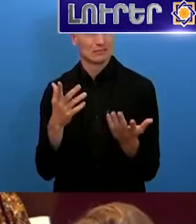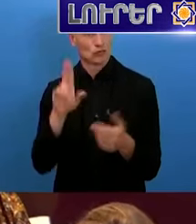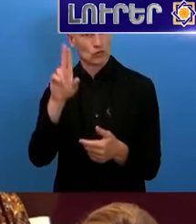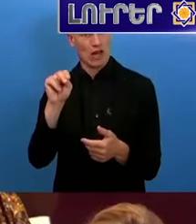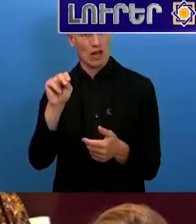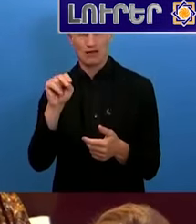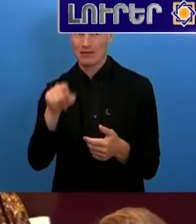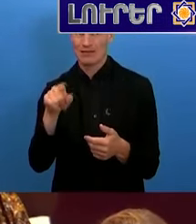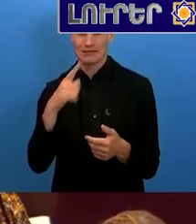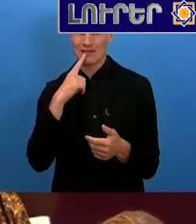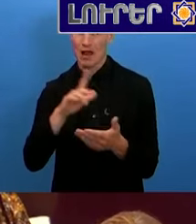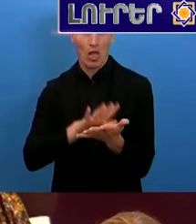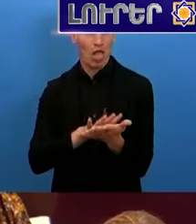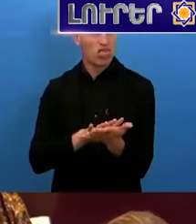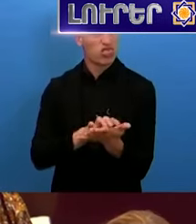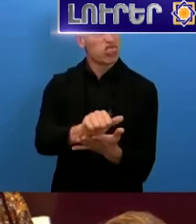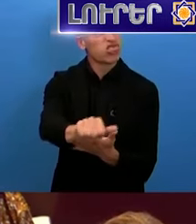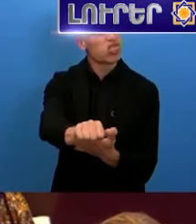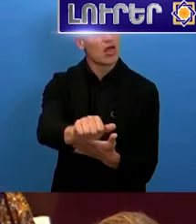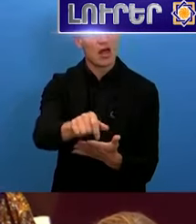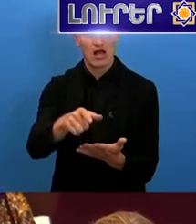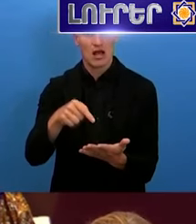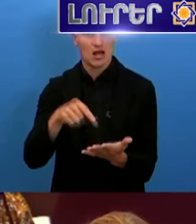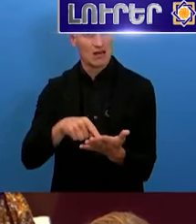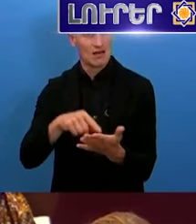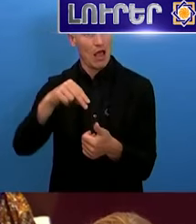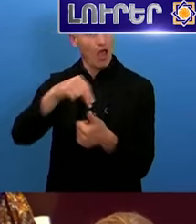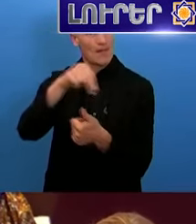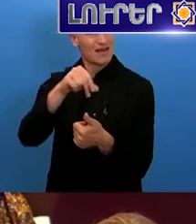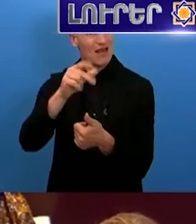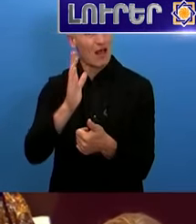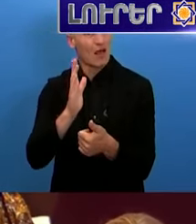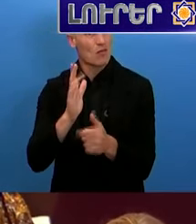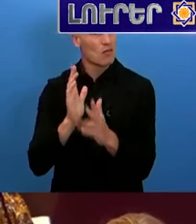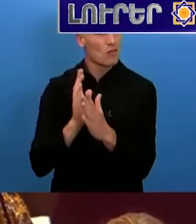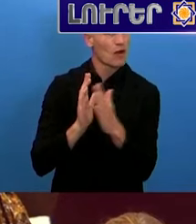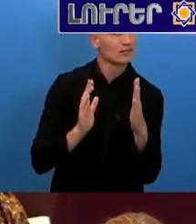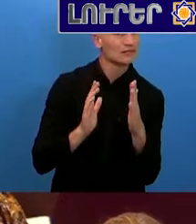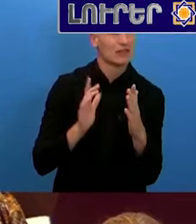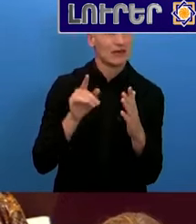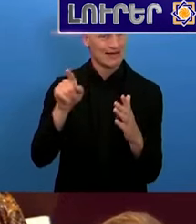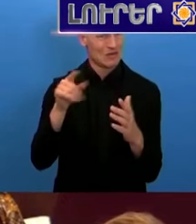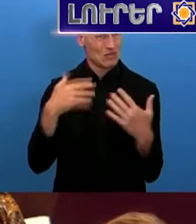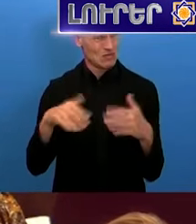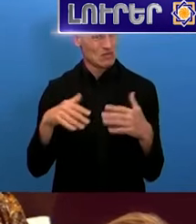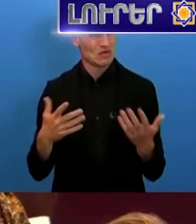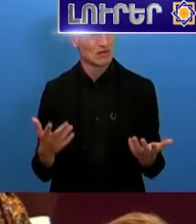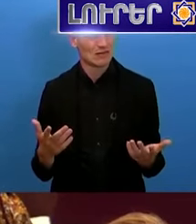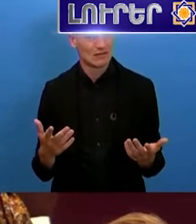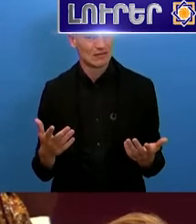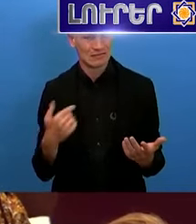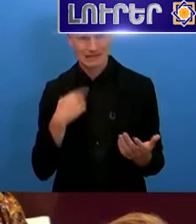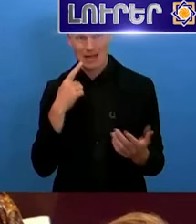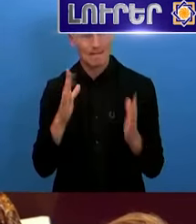հանգեցրալա մեր սաղ դարավոր ժառանգության համակարգված ոչնչացումը, այլ կերպ ասած հայ բնակության գոյության սաղ հետքերի լրիվ ջնջումը